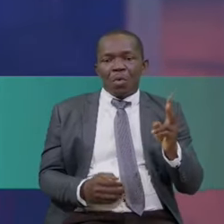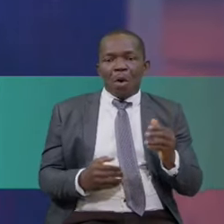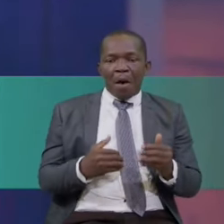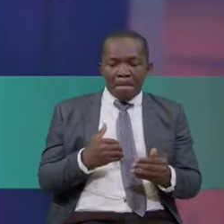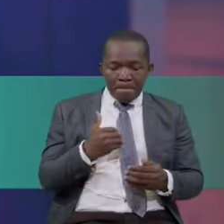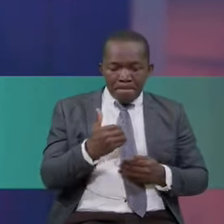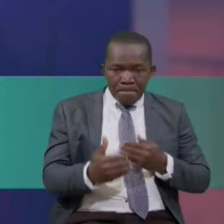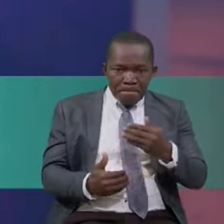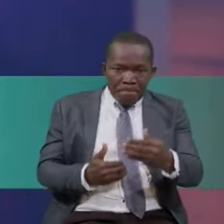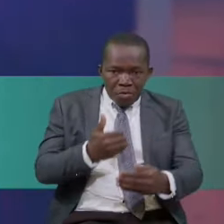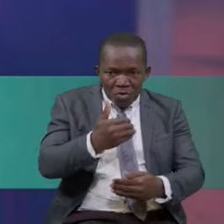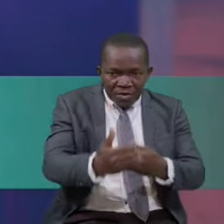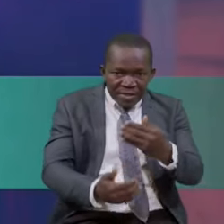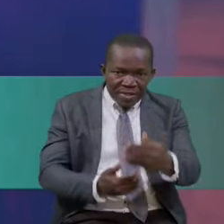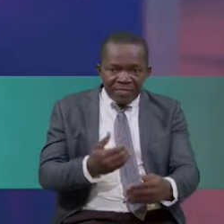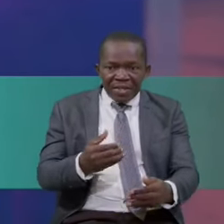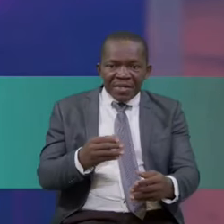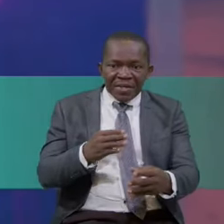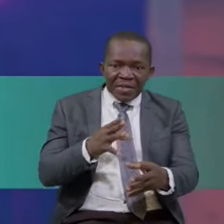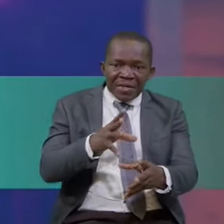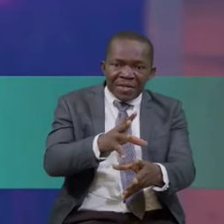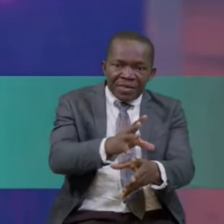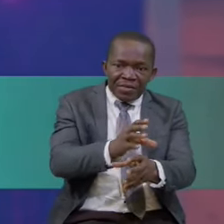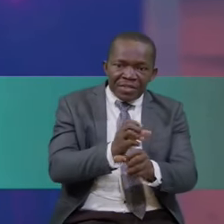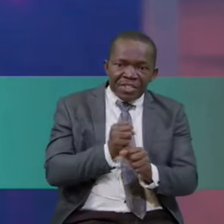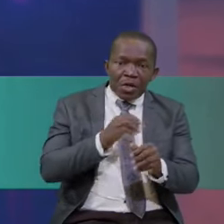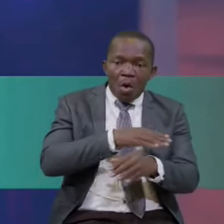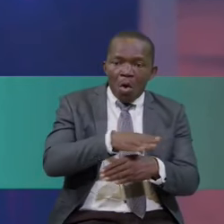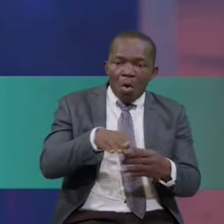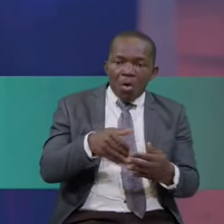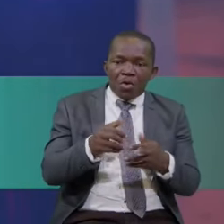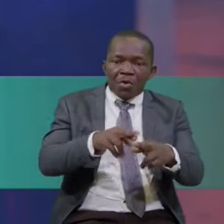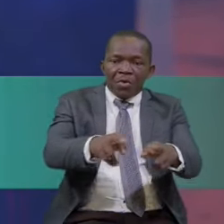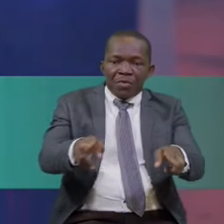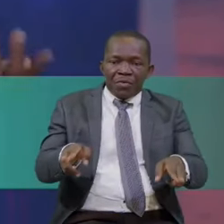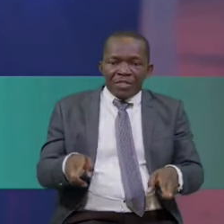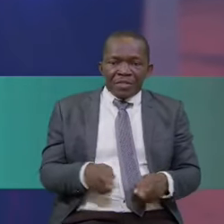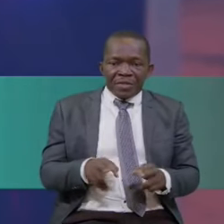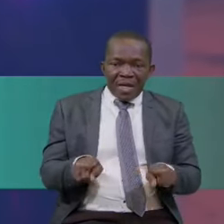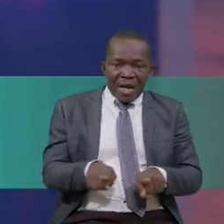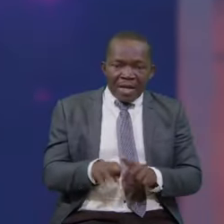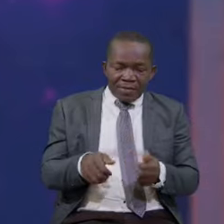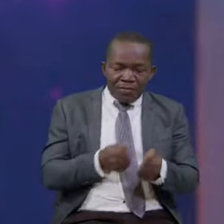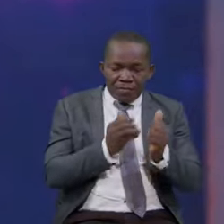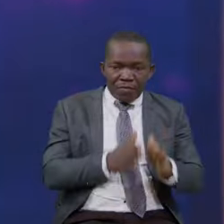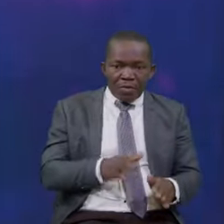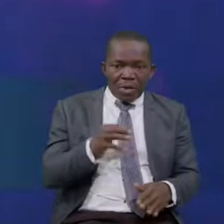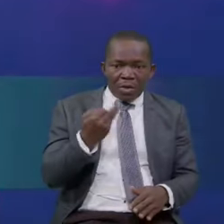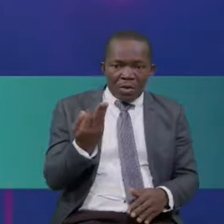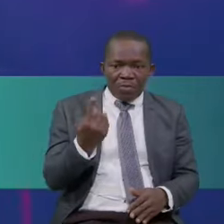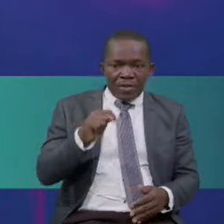toutes les régions de façon progressive en tant que suiveur du fils et trè